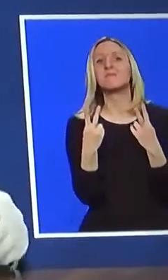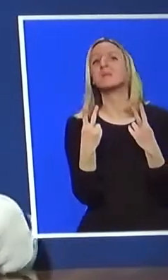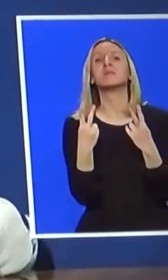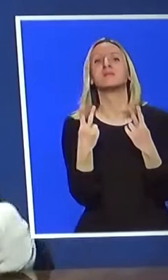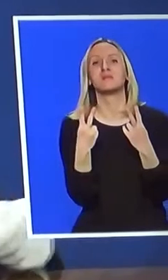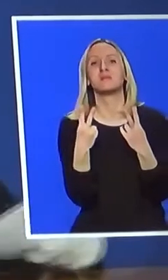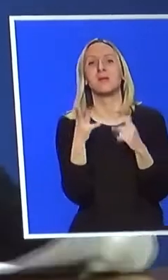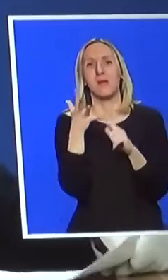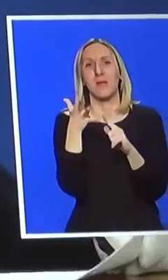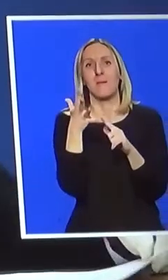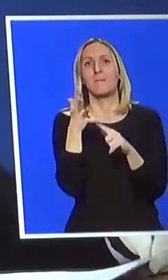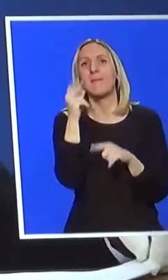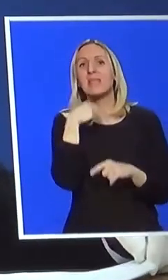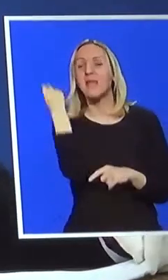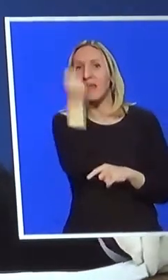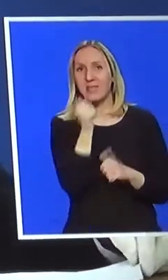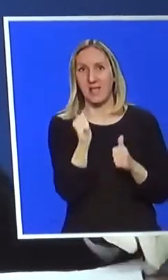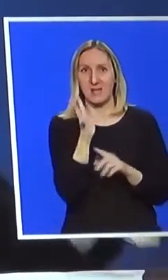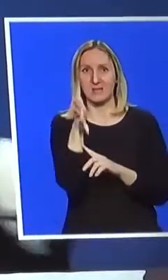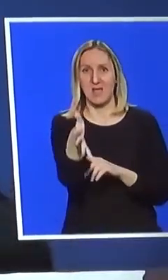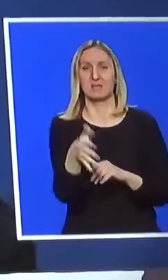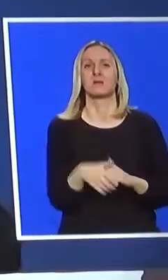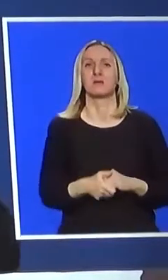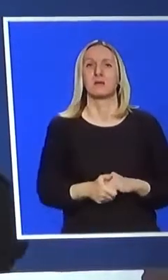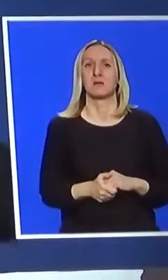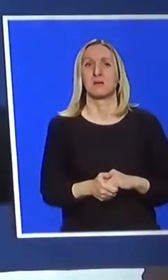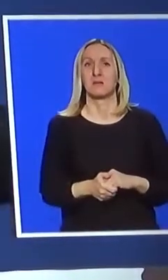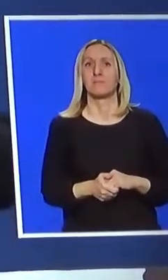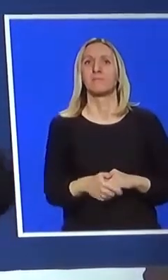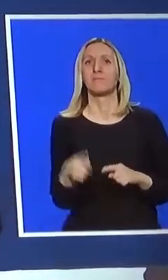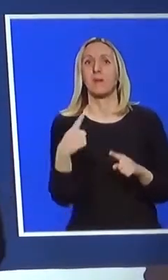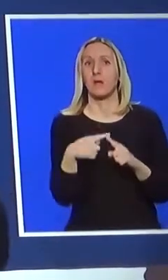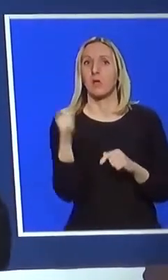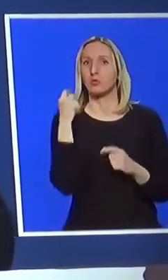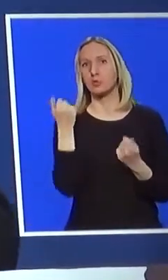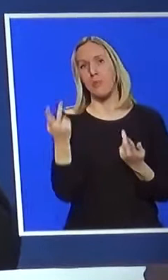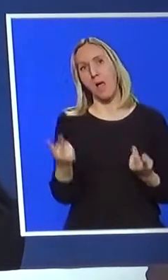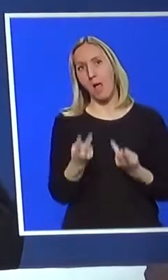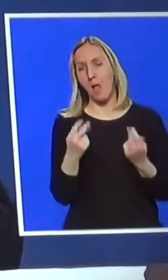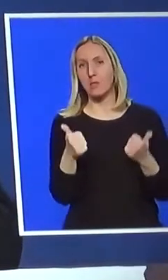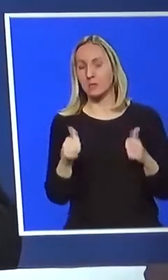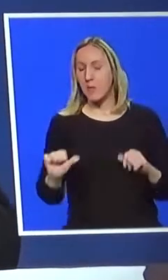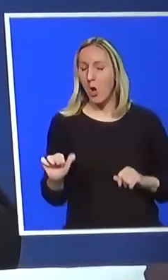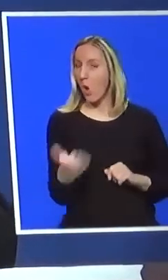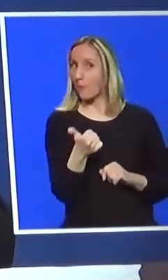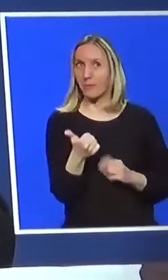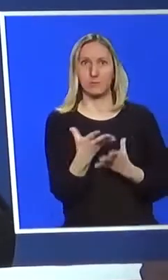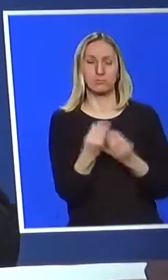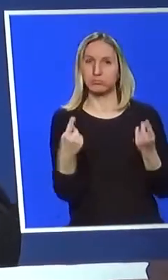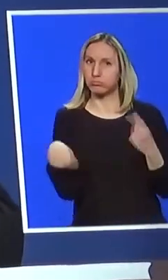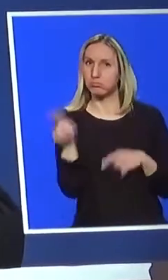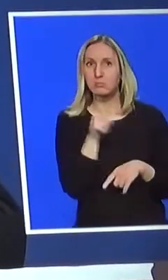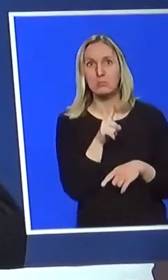peta nedelja i nakon jučerašnjeg predaha opet imamo značajnu cifru